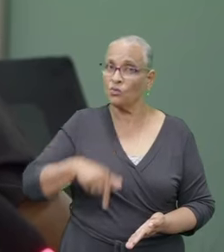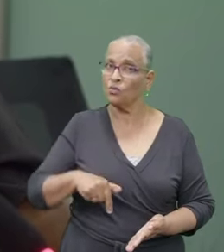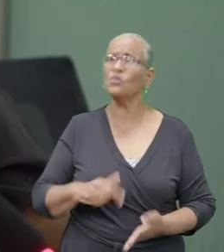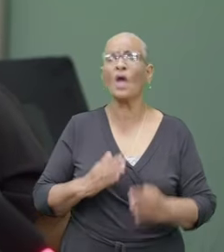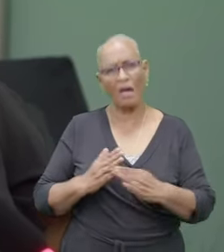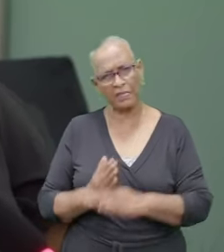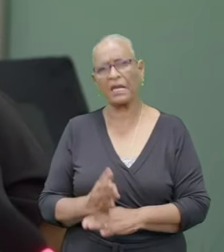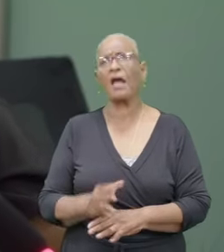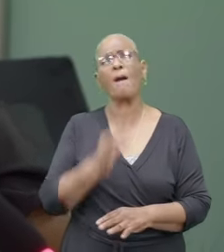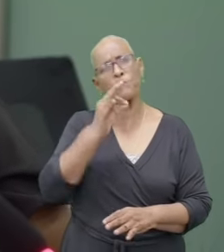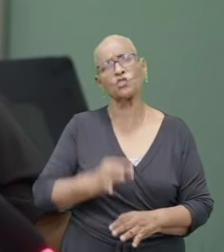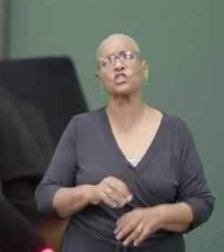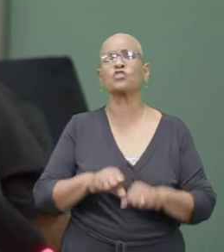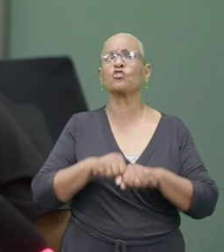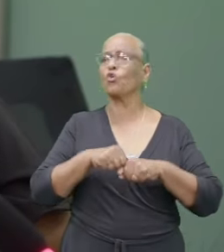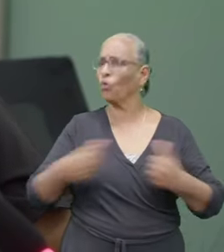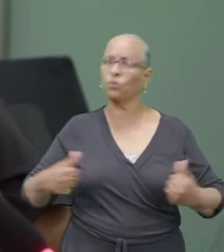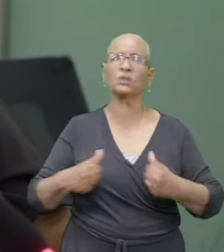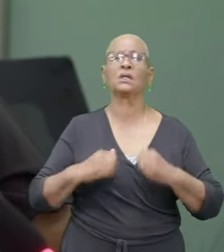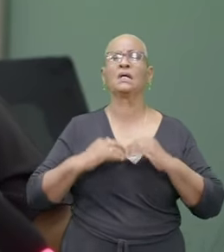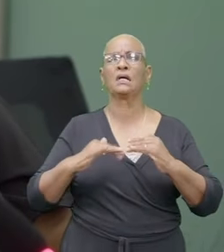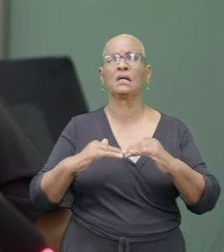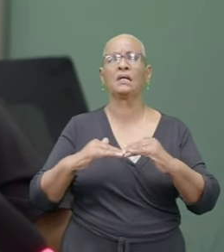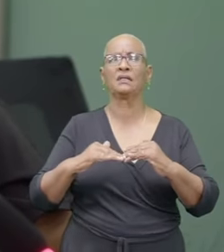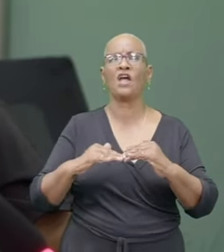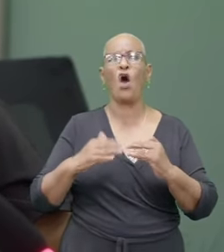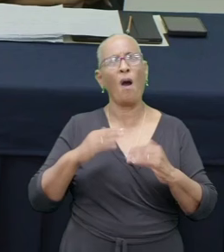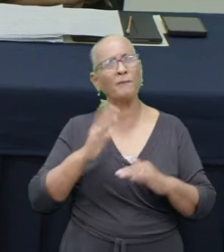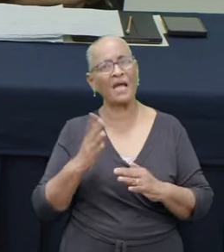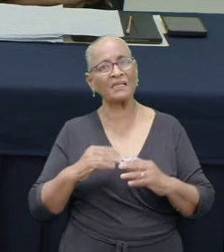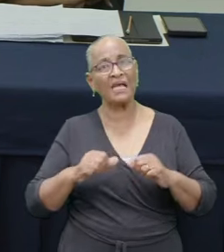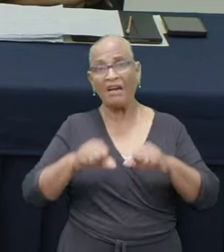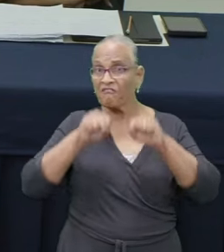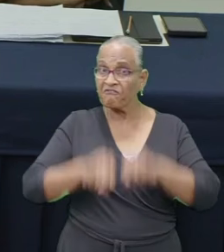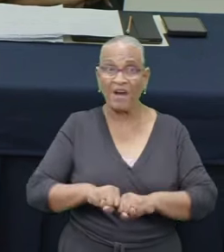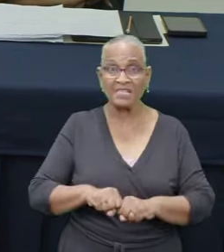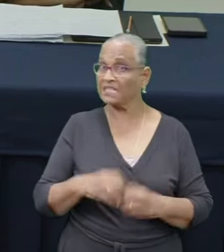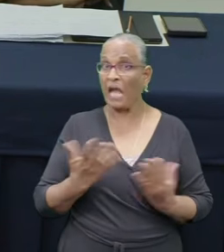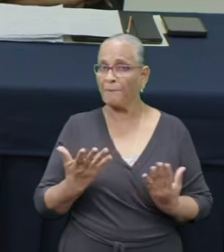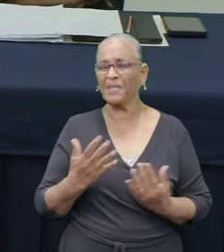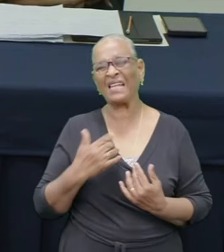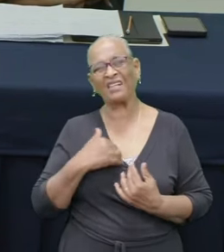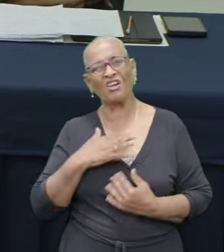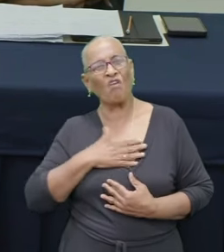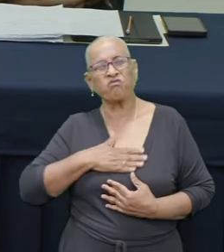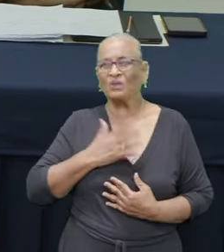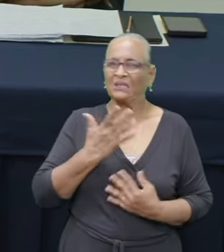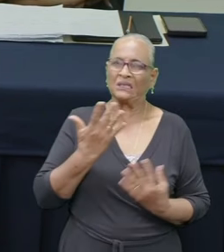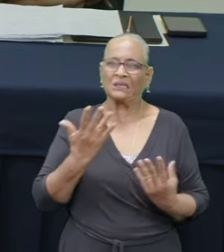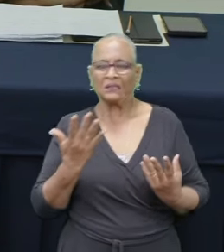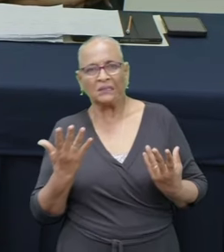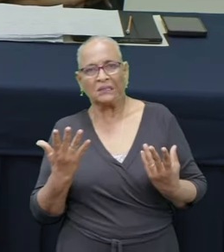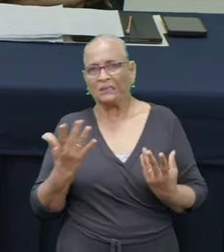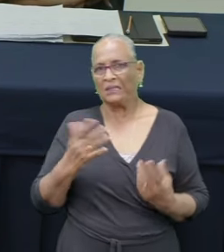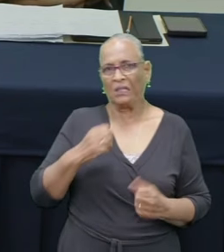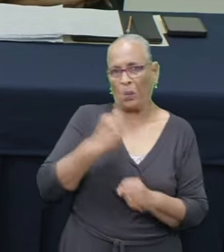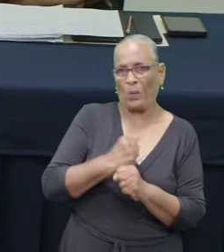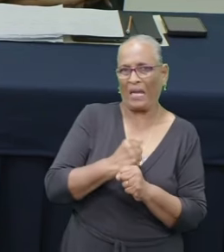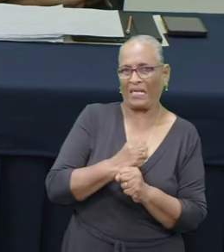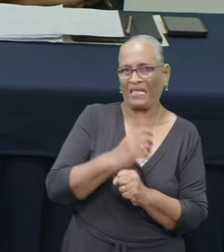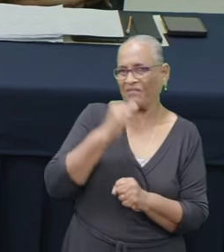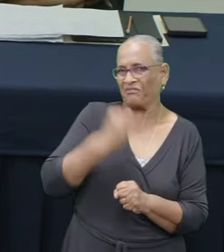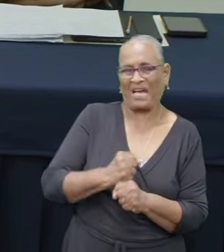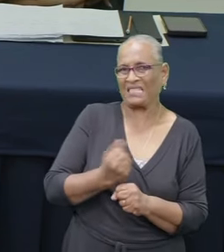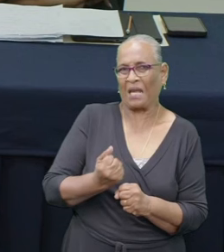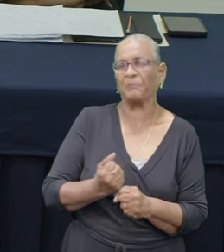rechtspositie geregeld. U snapt dat dat ook onzekerheid geeft. Als je op contractbasis in dienst bent, maar je werkt al